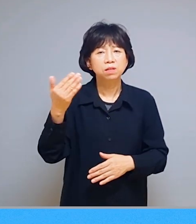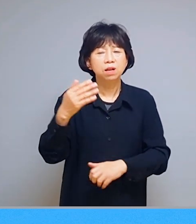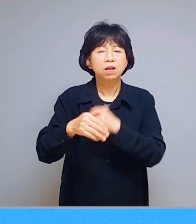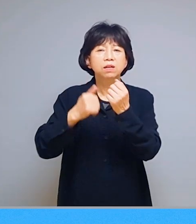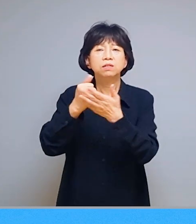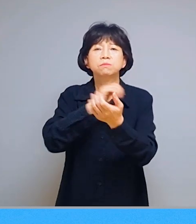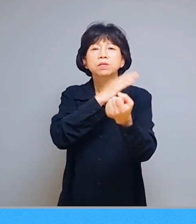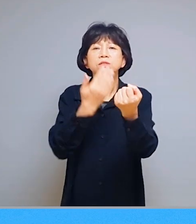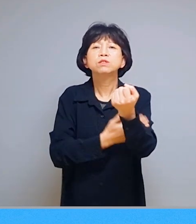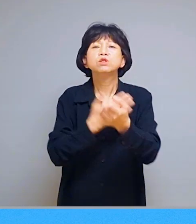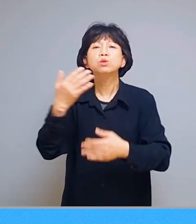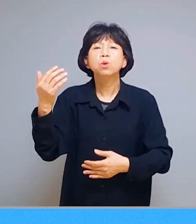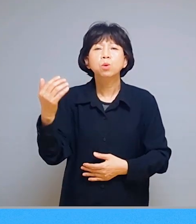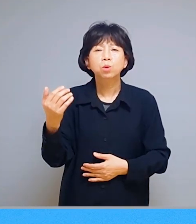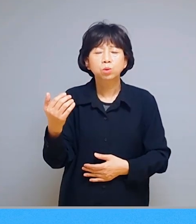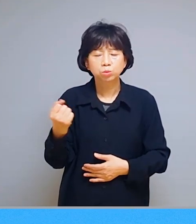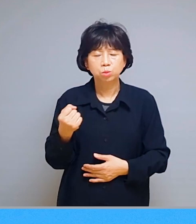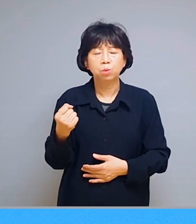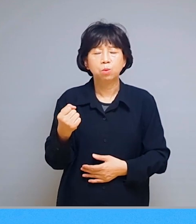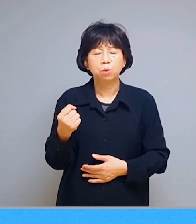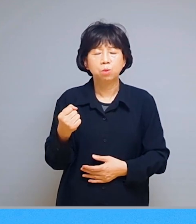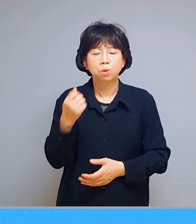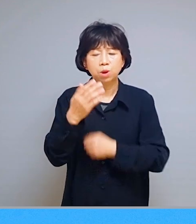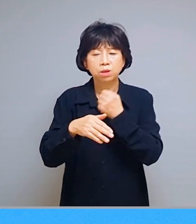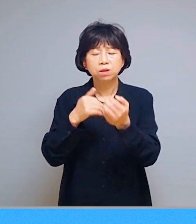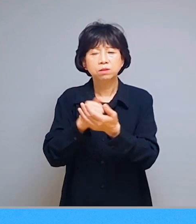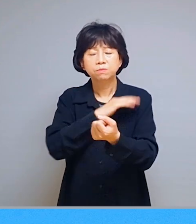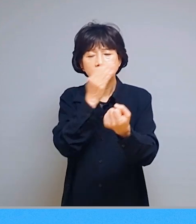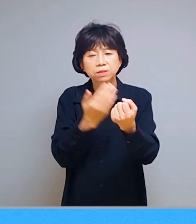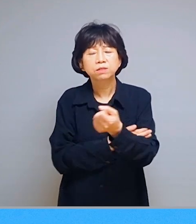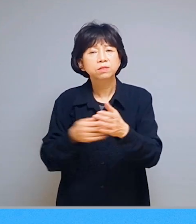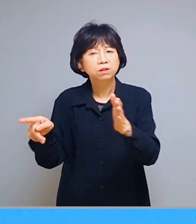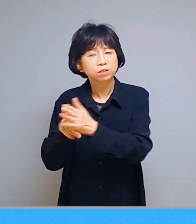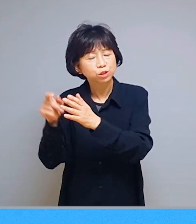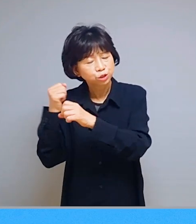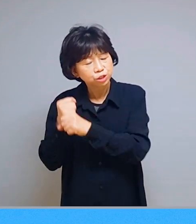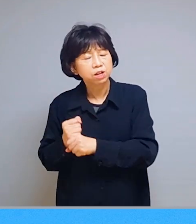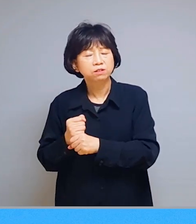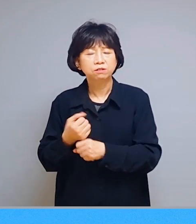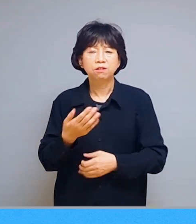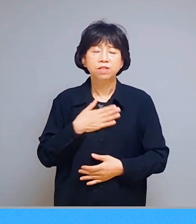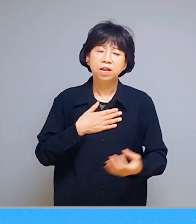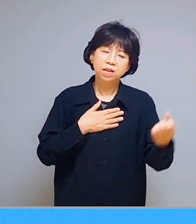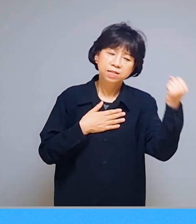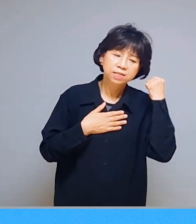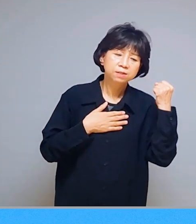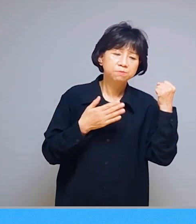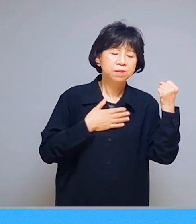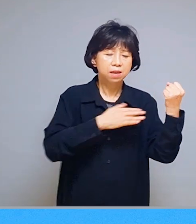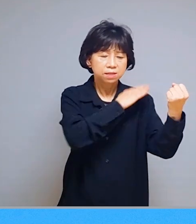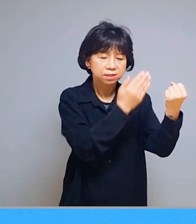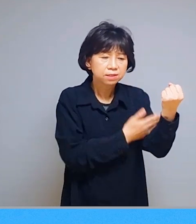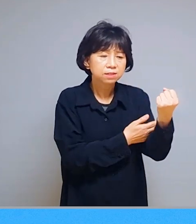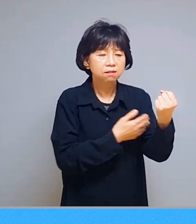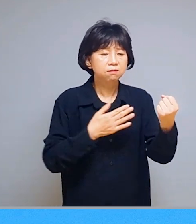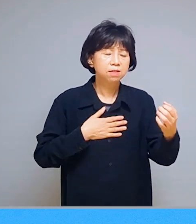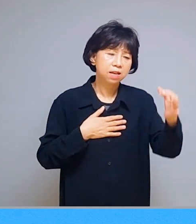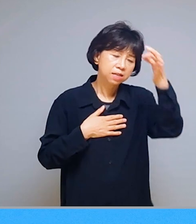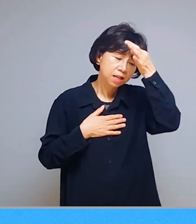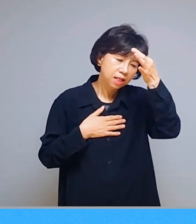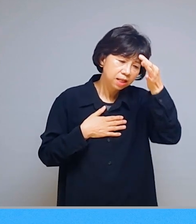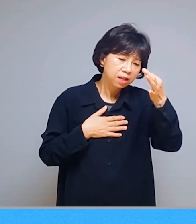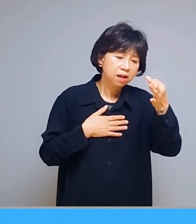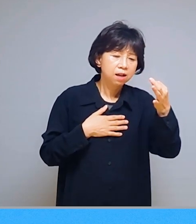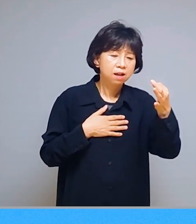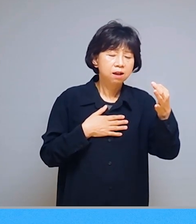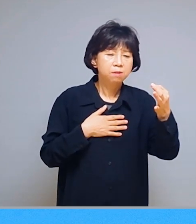하나님의 능력을 신뢰하는 것입니다. 내 힘으로, 내 능력으로, 내 재주로,